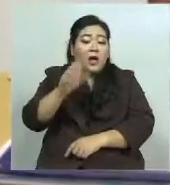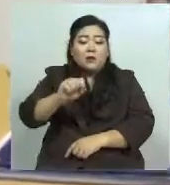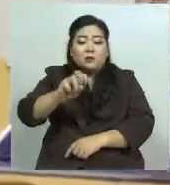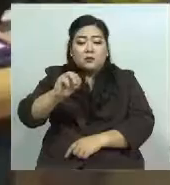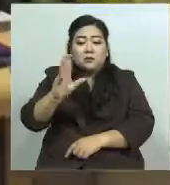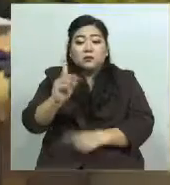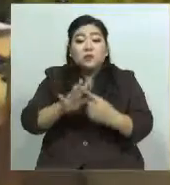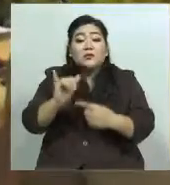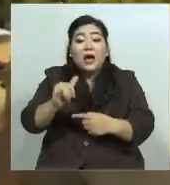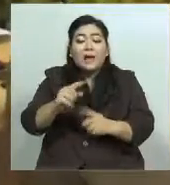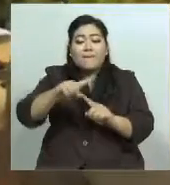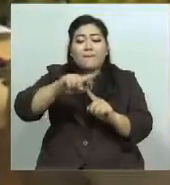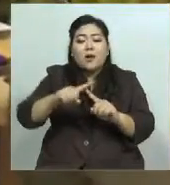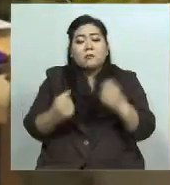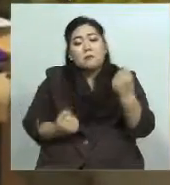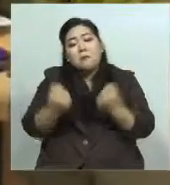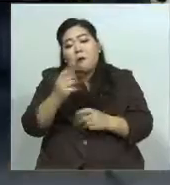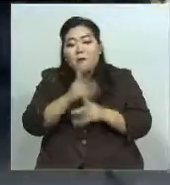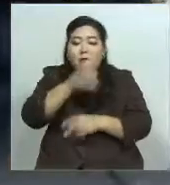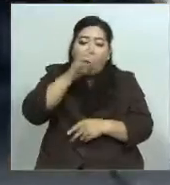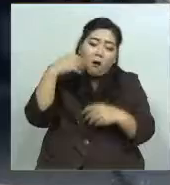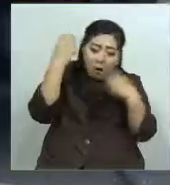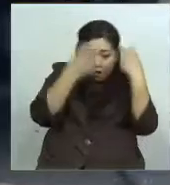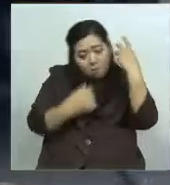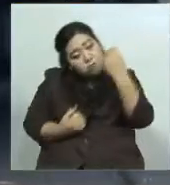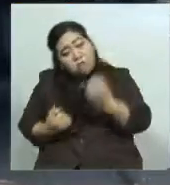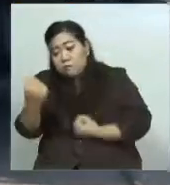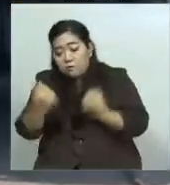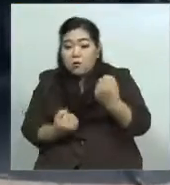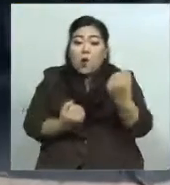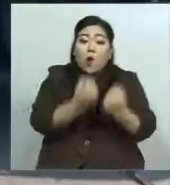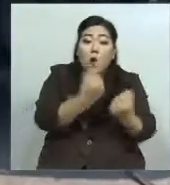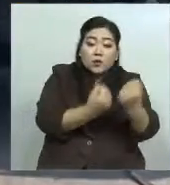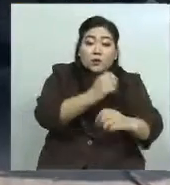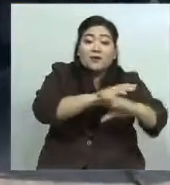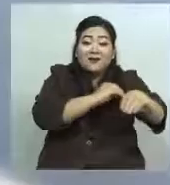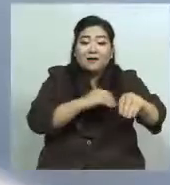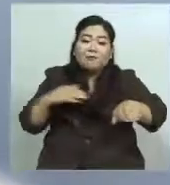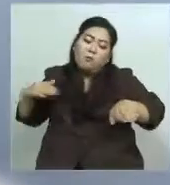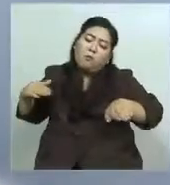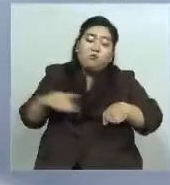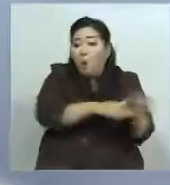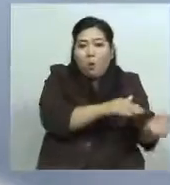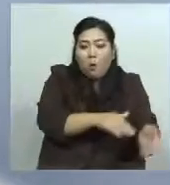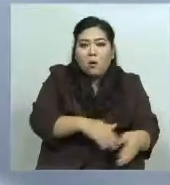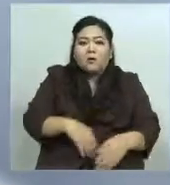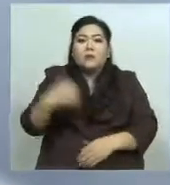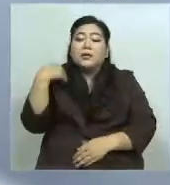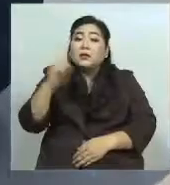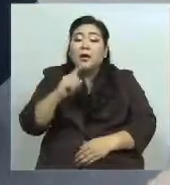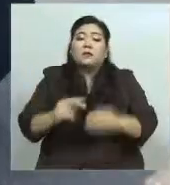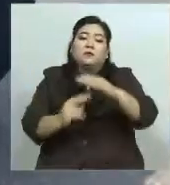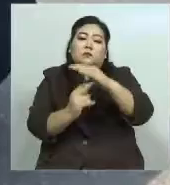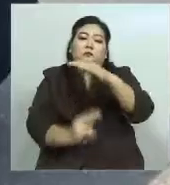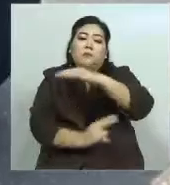เมาแล้วก็ขับรถ Mercedes-Benz ไปพุ่งชนกับรถยนต์ Suzuki Swift ของพันตำรวจโทจตุพรที่บริเวณบ